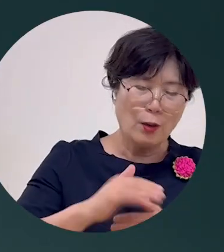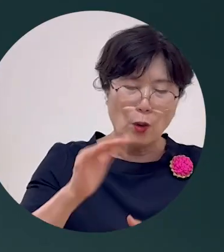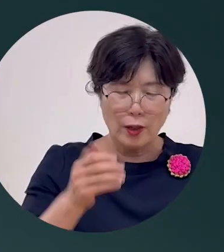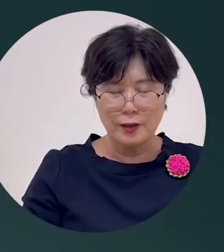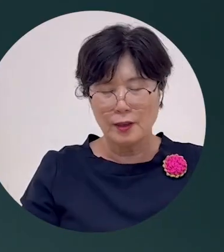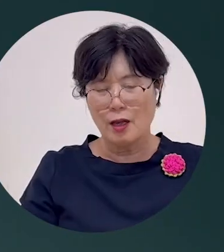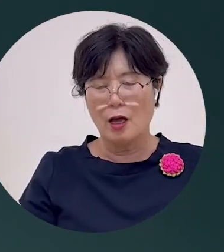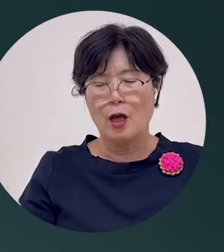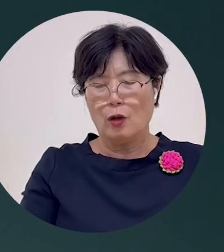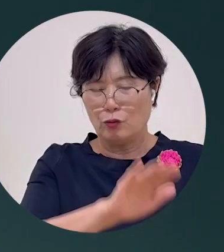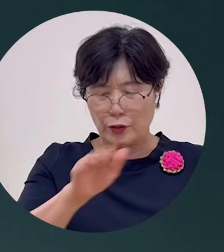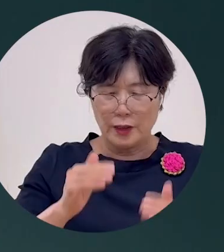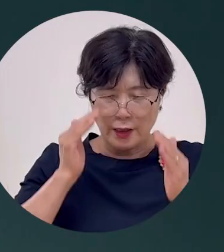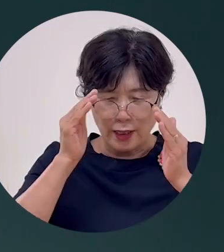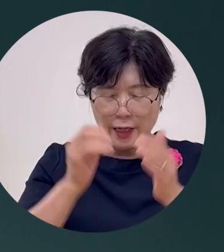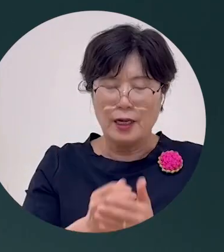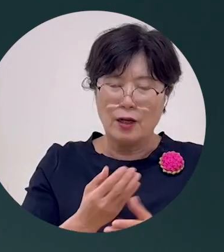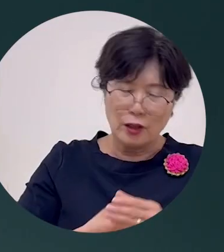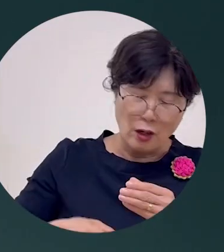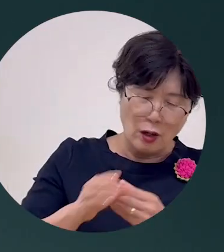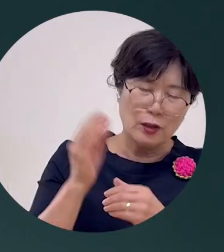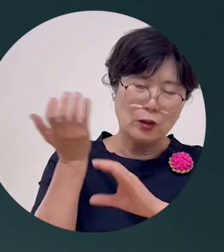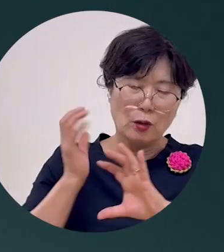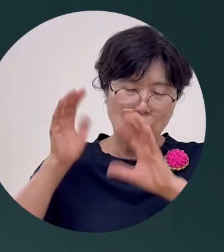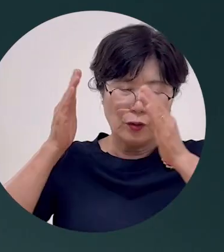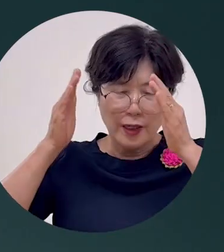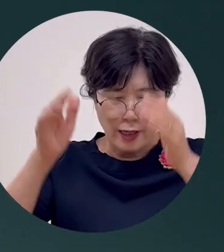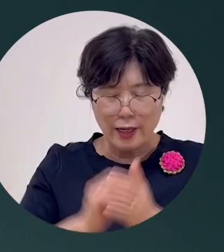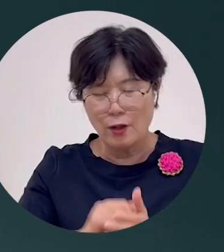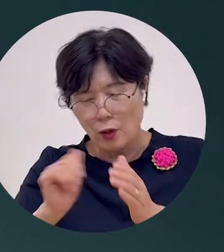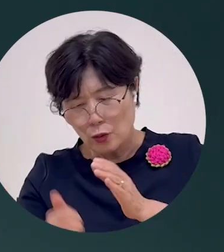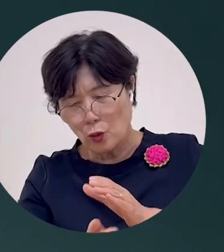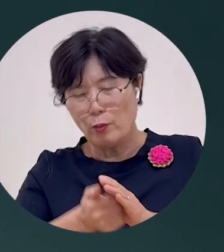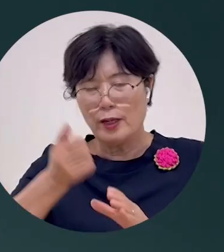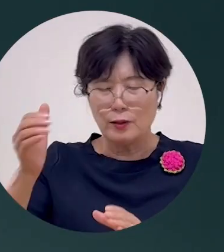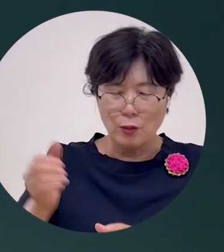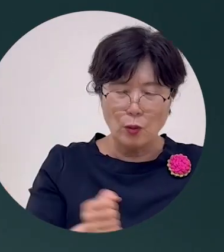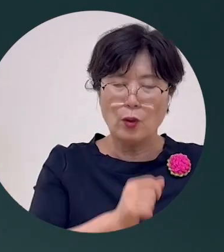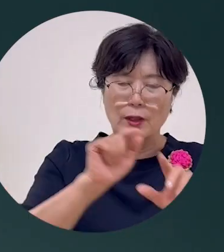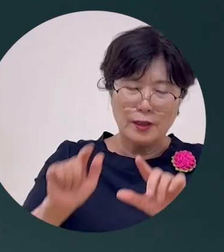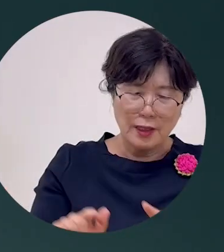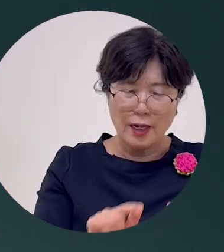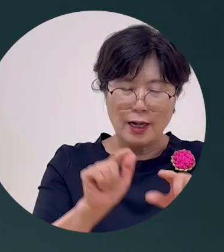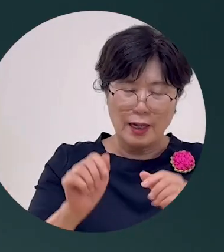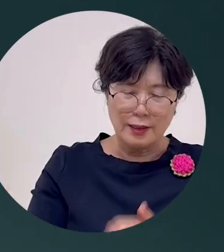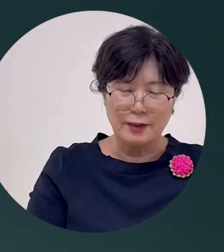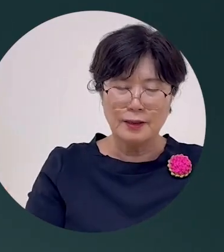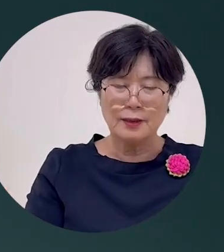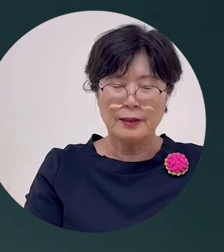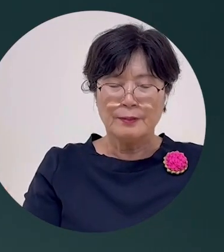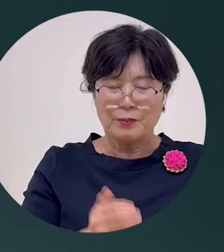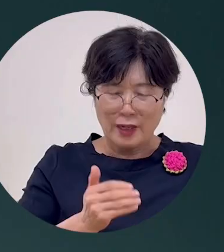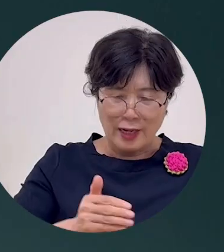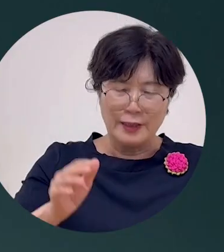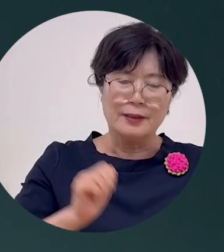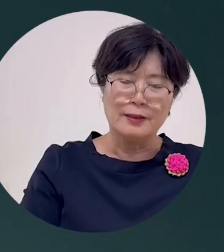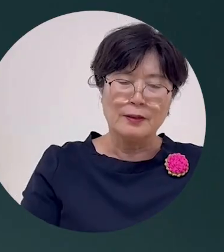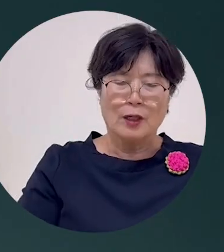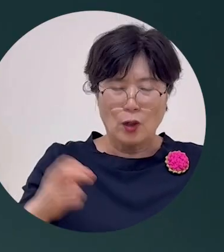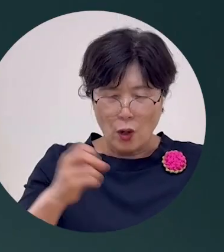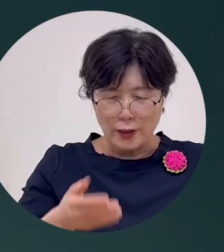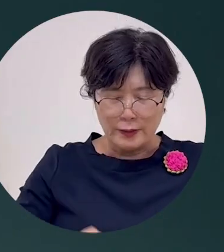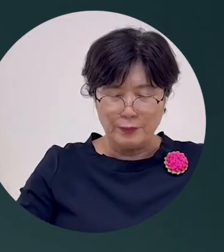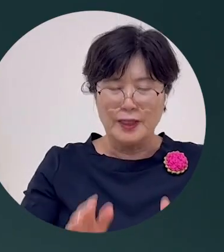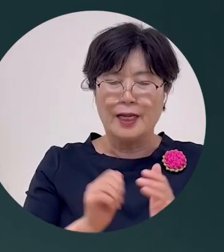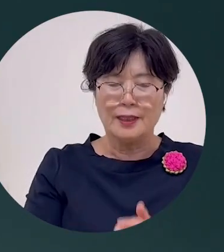저 천국을 향하여 소망으로 살아가는 자로 우리를 거듭나도록 역사해 주시는 분이